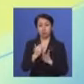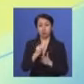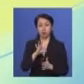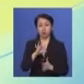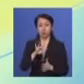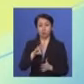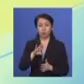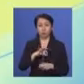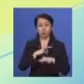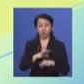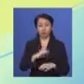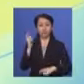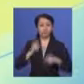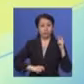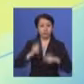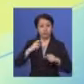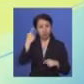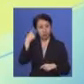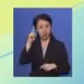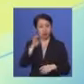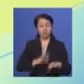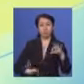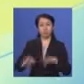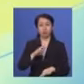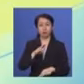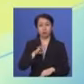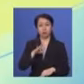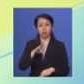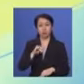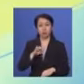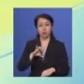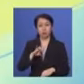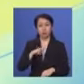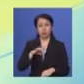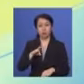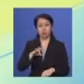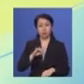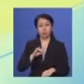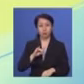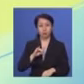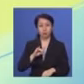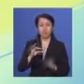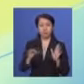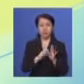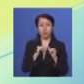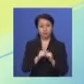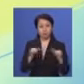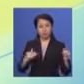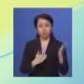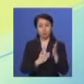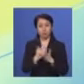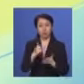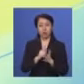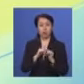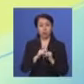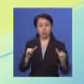повышения квалификации «Орлеу» прошел фестиваль идей и проектов «Тіл мәртебесі, ел мәртебесі». Цель фестиваля – повысить